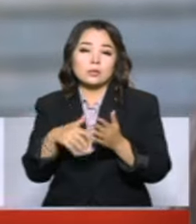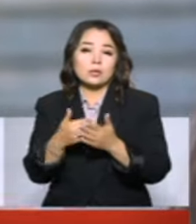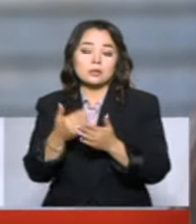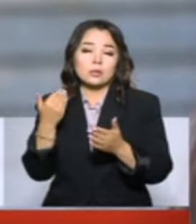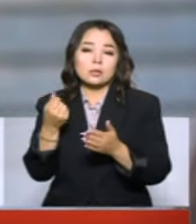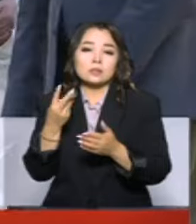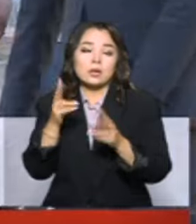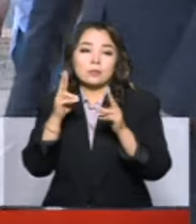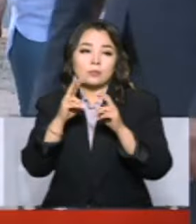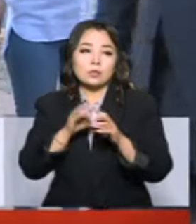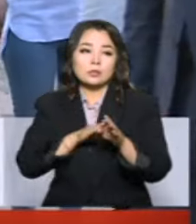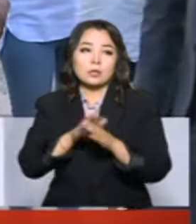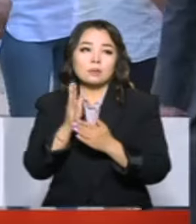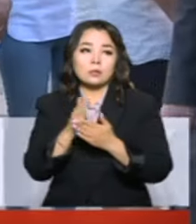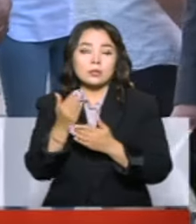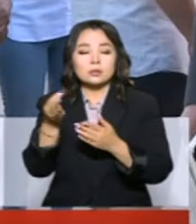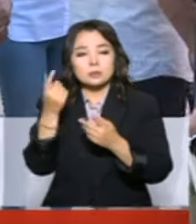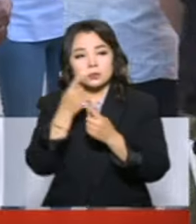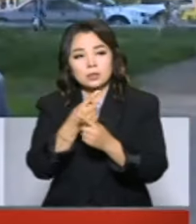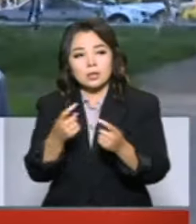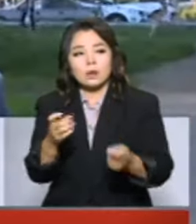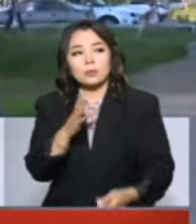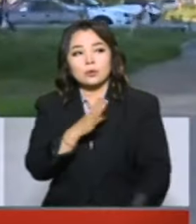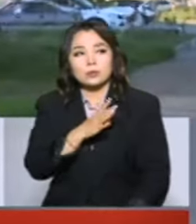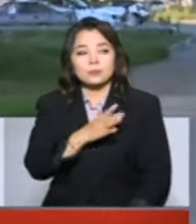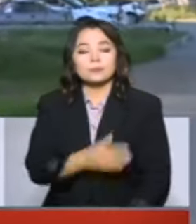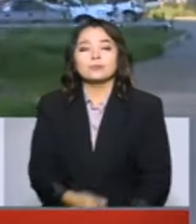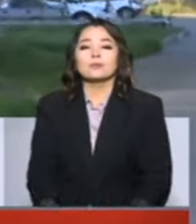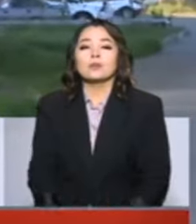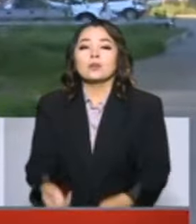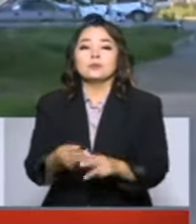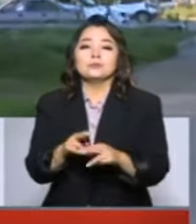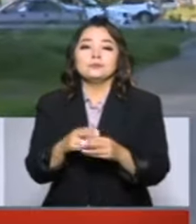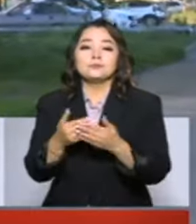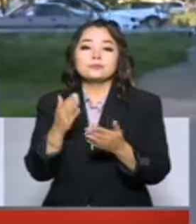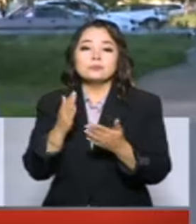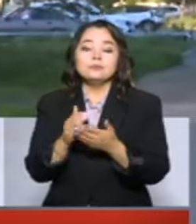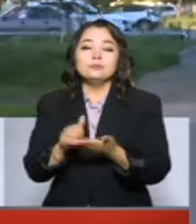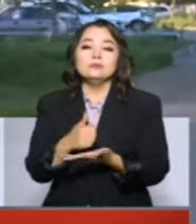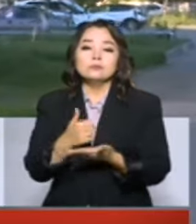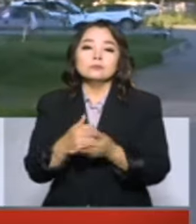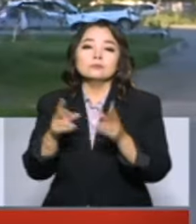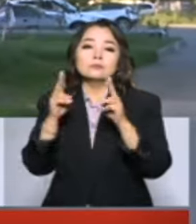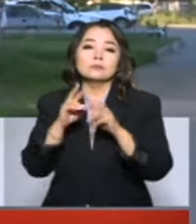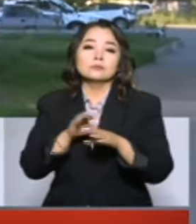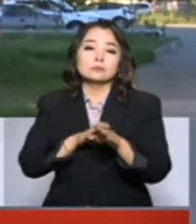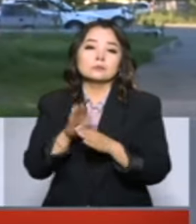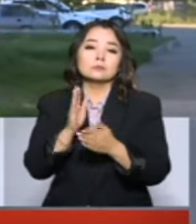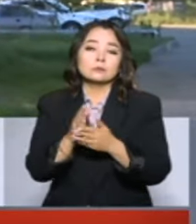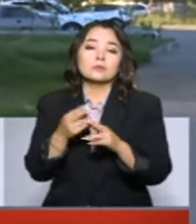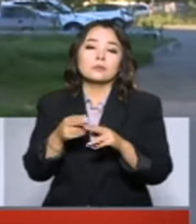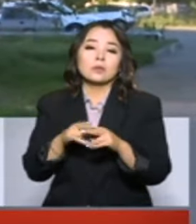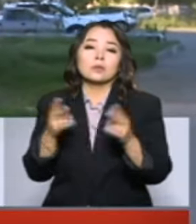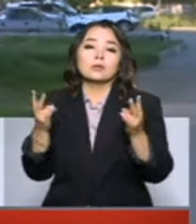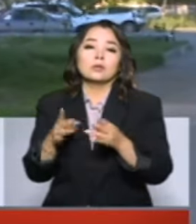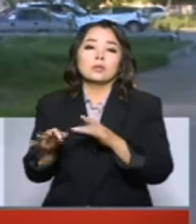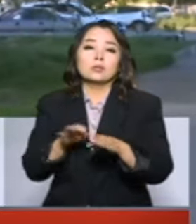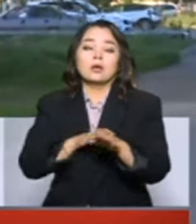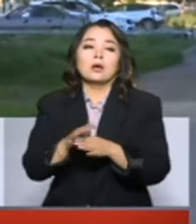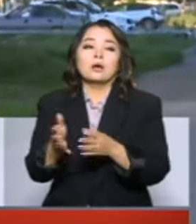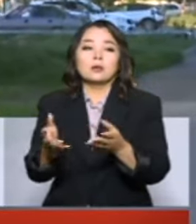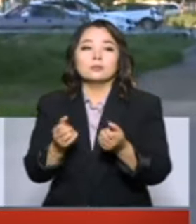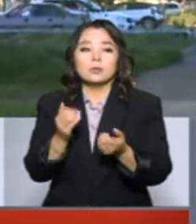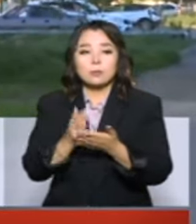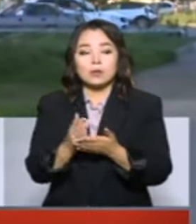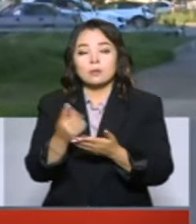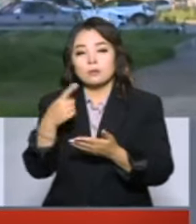бірнеше мәрте тексеріс жүргізіп, ескерту беріпті. Бұған дейінде әкімдік тарапынан тексеріс болды. Ол кезде де керекті шаралар қабылданды.